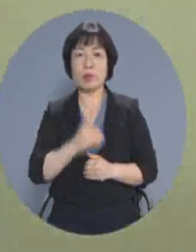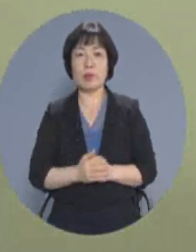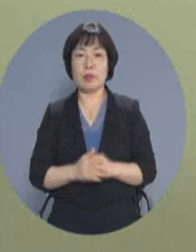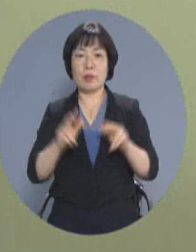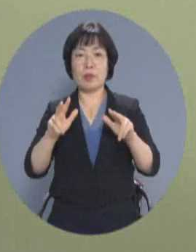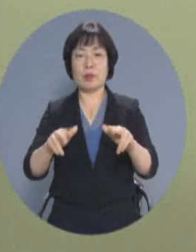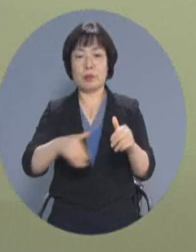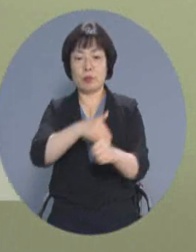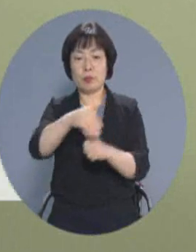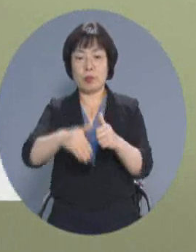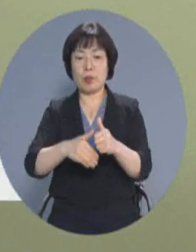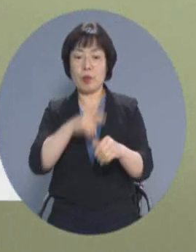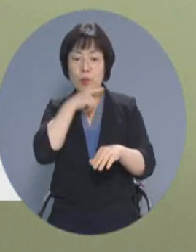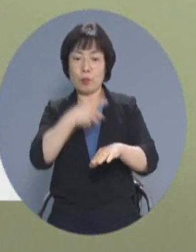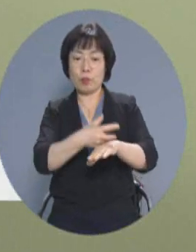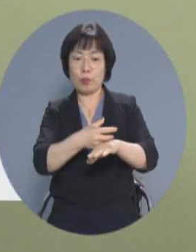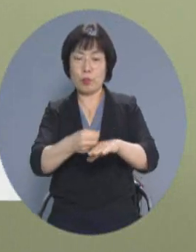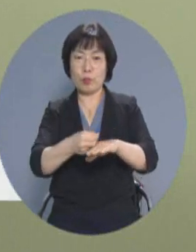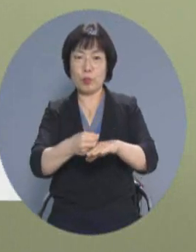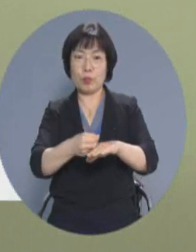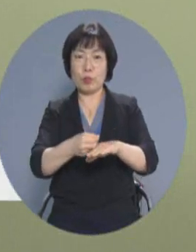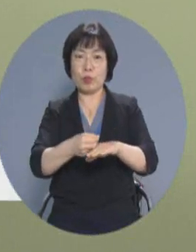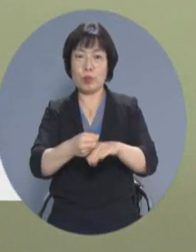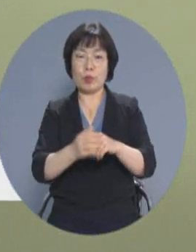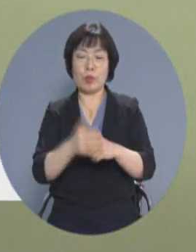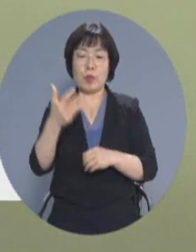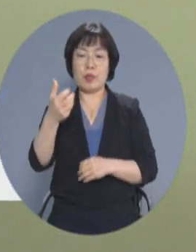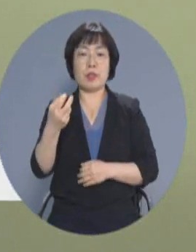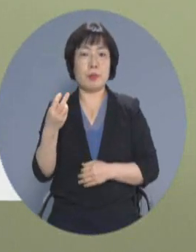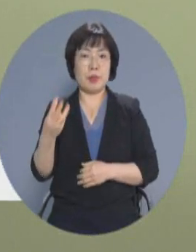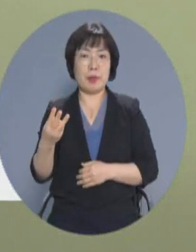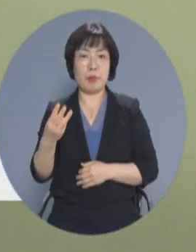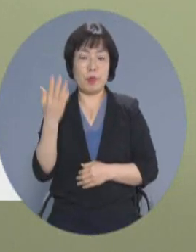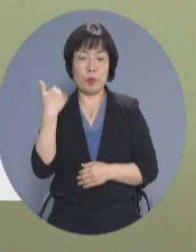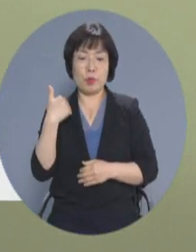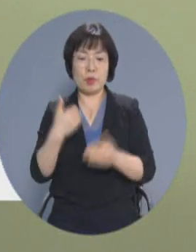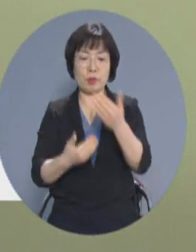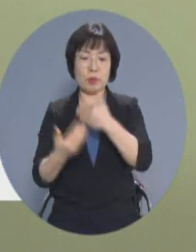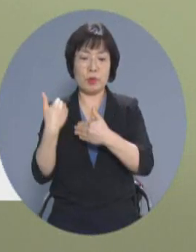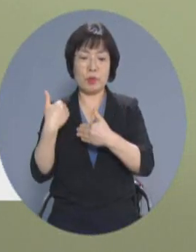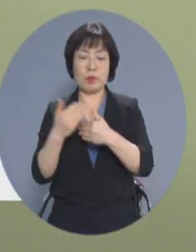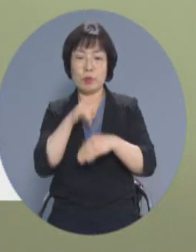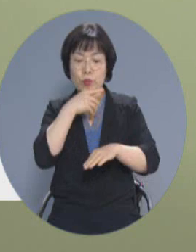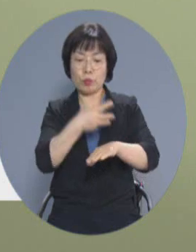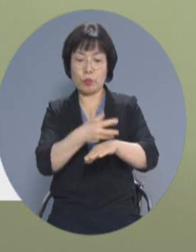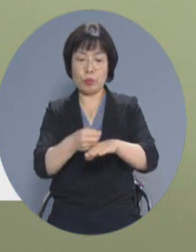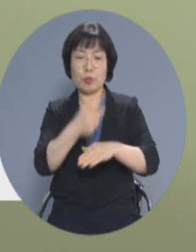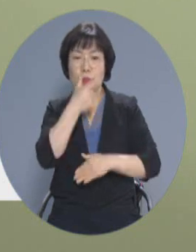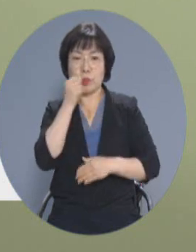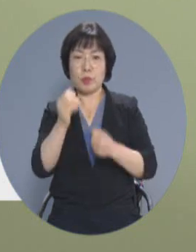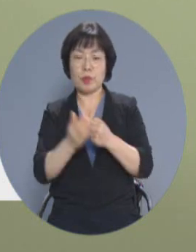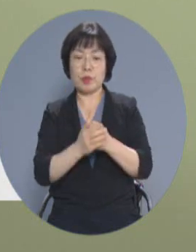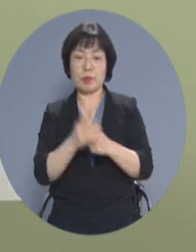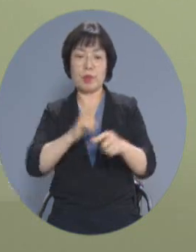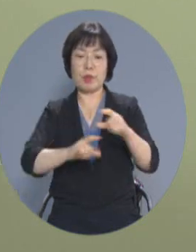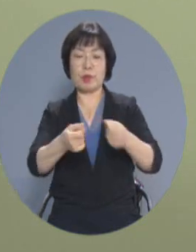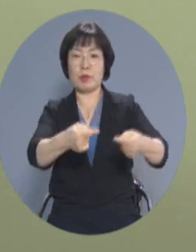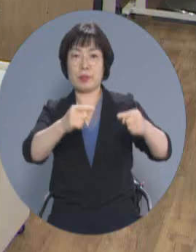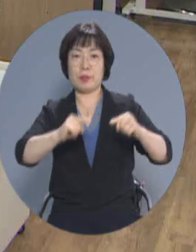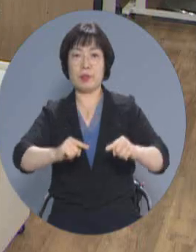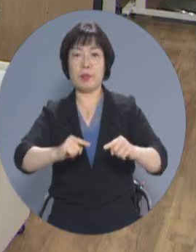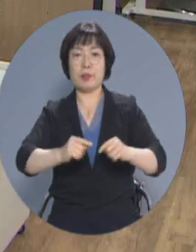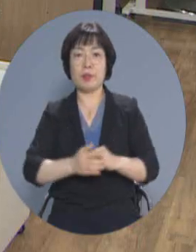현재 그 헌혈은 73 정도 했고요. 최근에 헌혈자가 많이 부족해서 참여하게